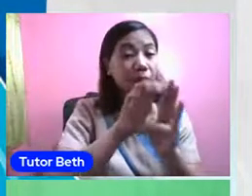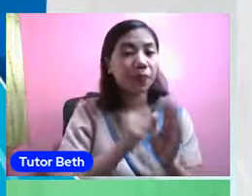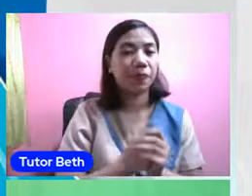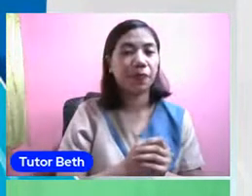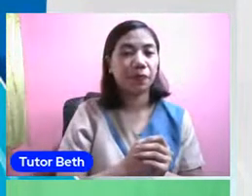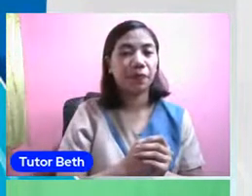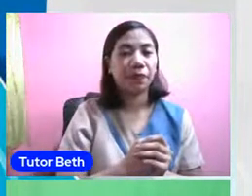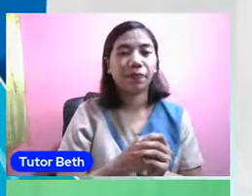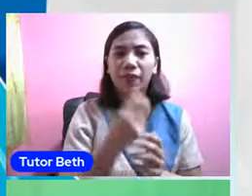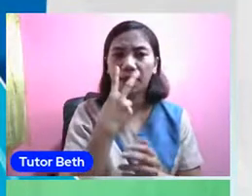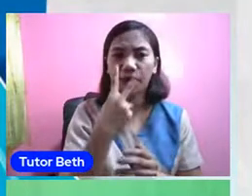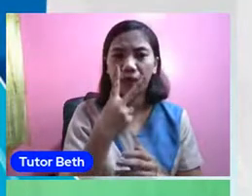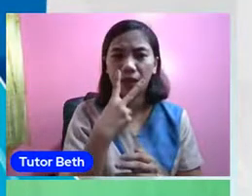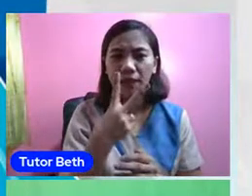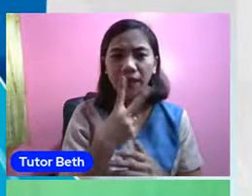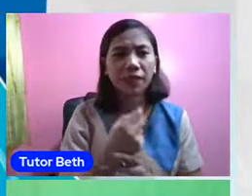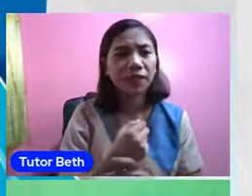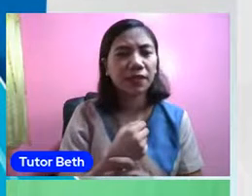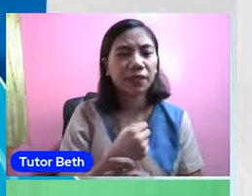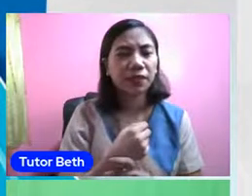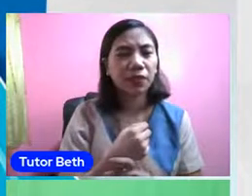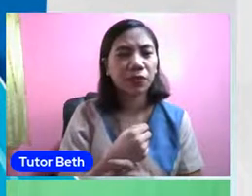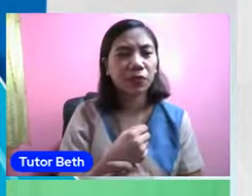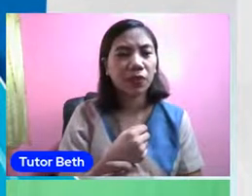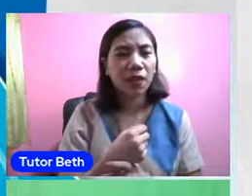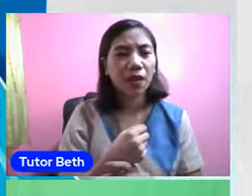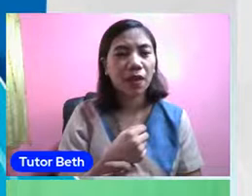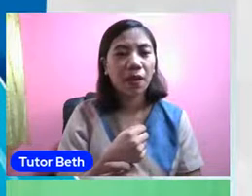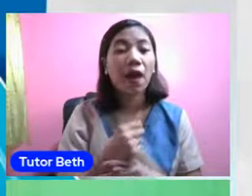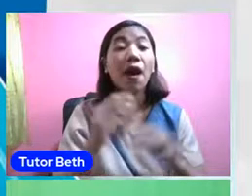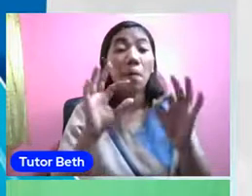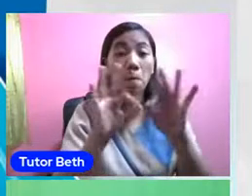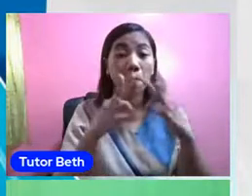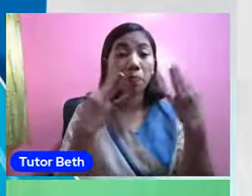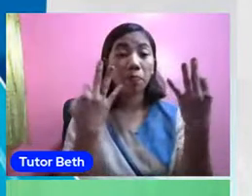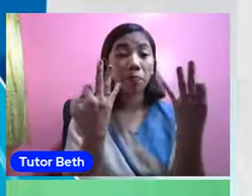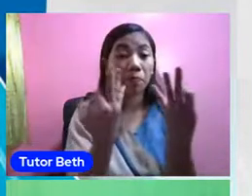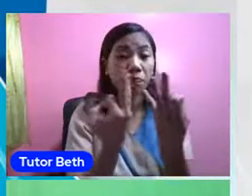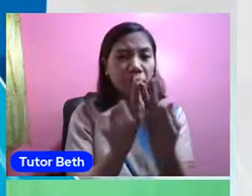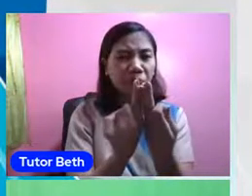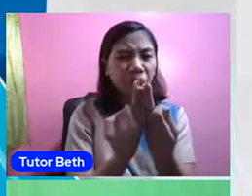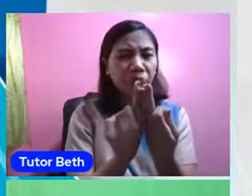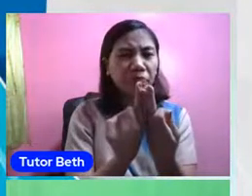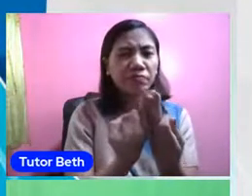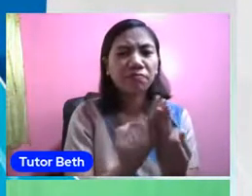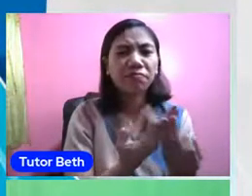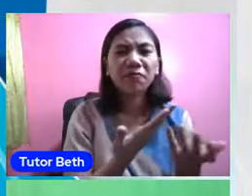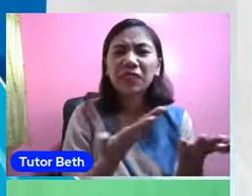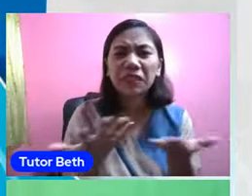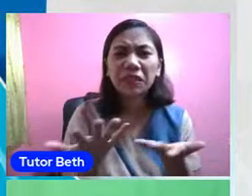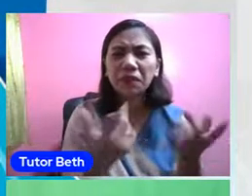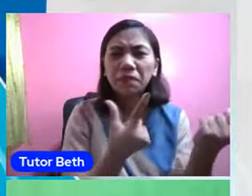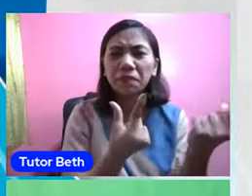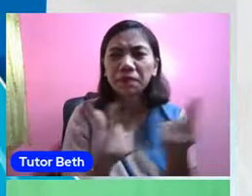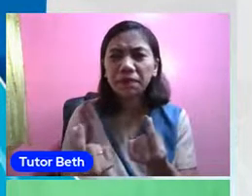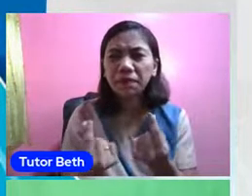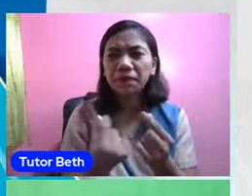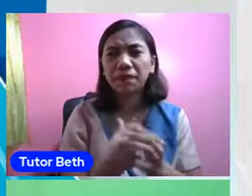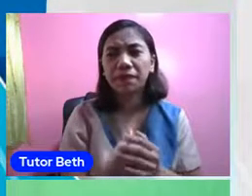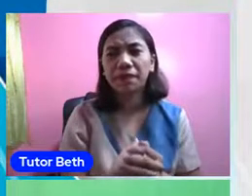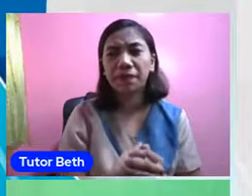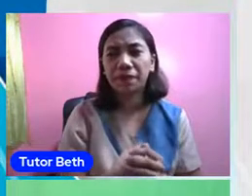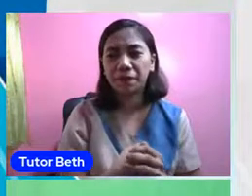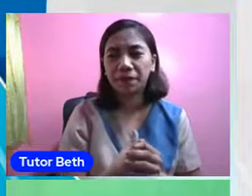Okay, nakikita nyo yung pangalawang larawan. Mga pami-pamilya. Ano kayang ginagawa ng pangapami-pamilya dyan sa pangalawang